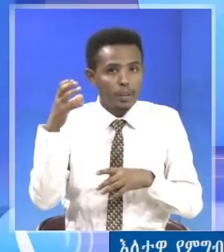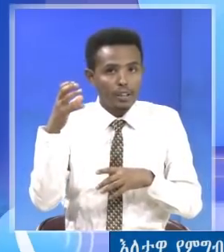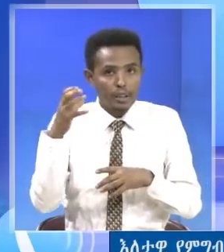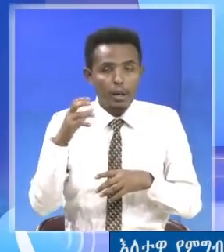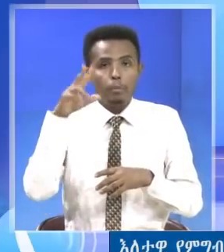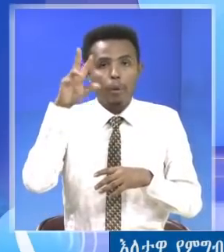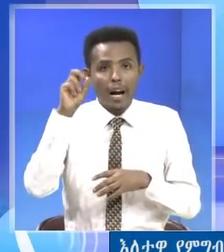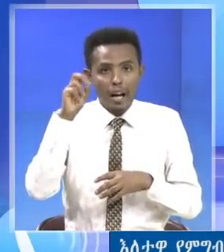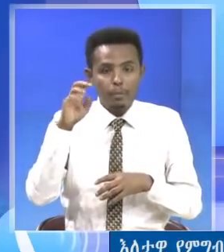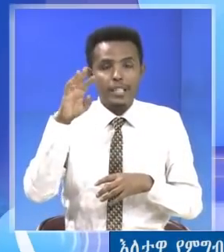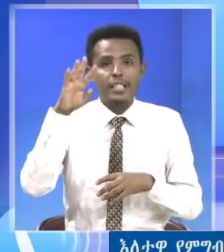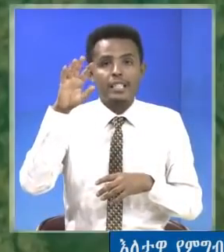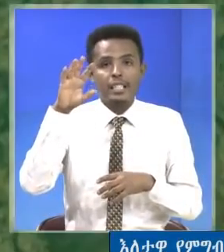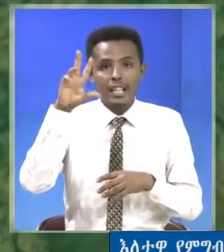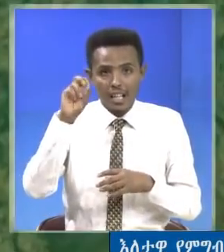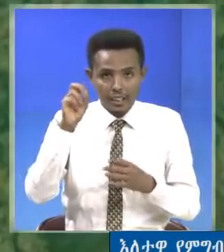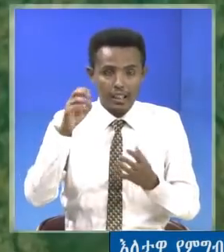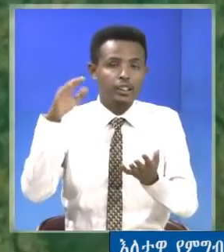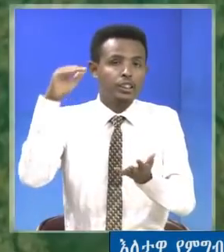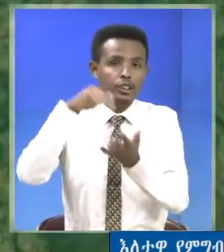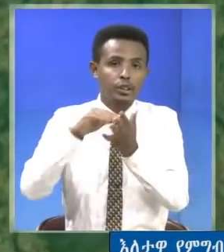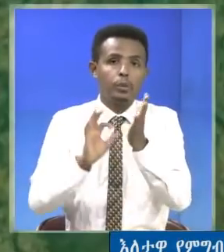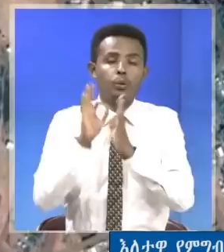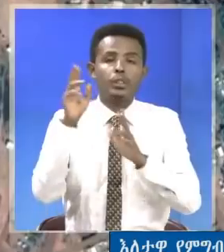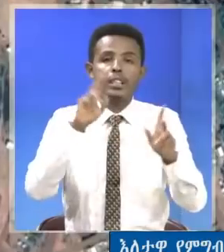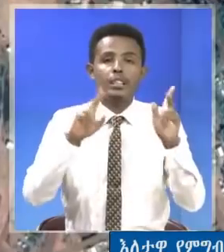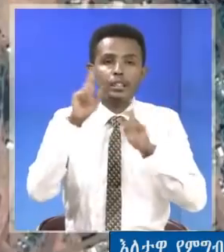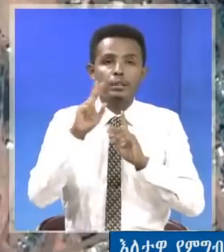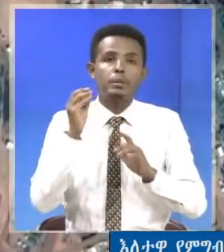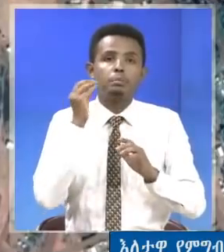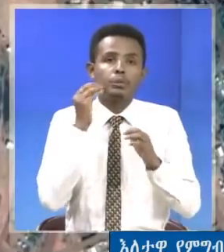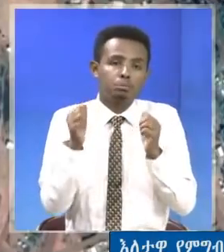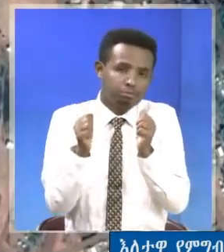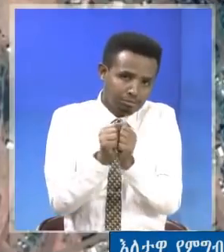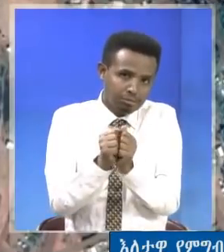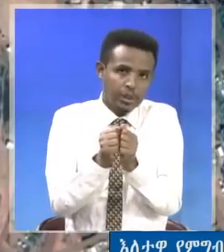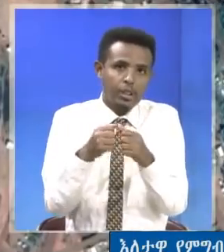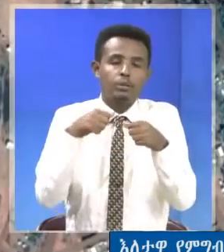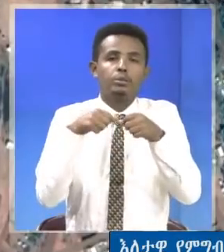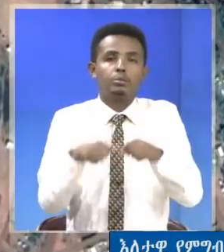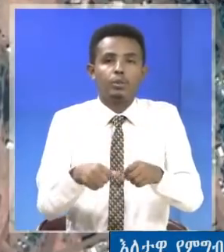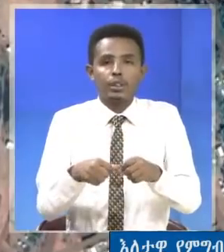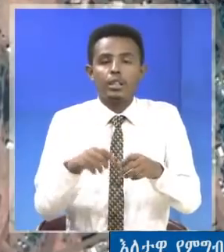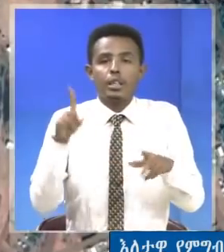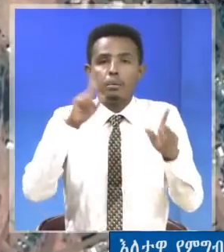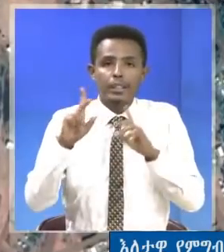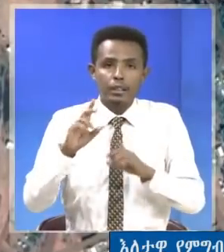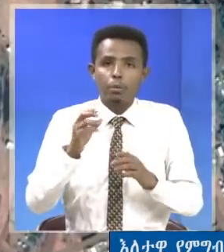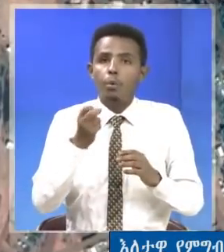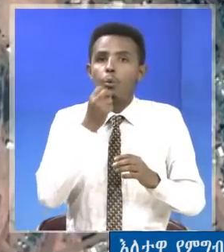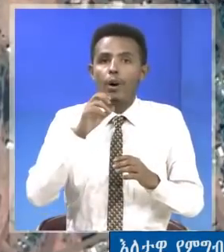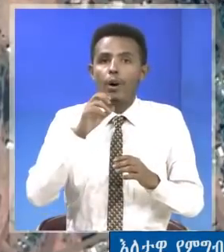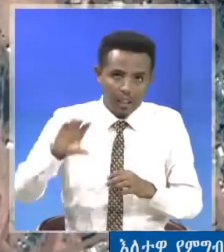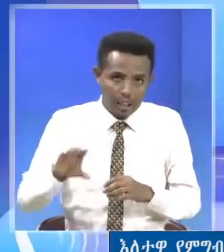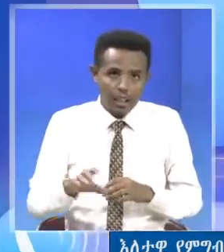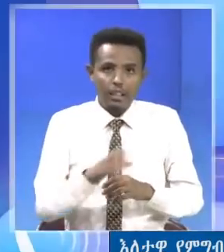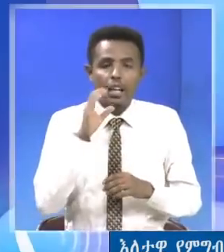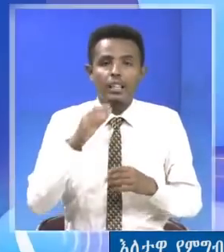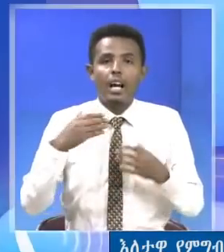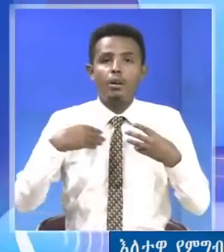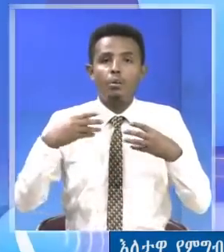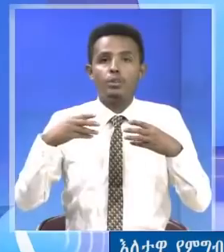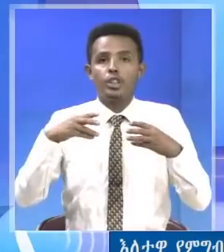በ20 ሺ በ30 ሺ የሚቆጠር ህዝብ ንብረት ተፈናቅሎ አንድ ላይ እየተተራመሰ ነው ያለ ህዝብ። ህብረተሰቡ ውሃ እየቀዳ ያለውን ሽሮና እንጀራ